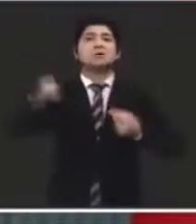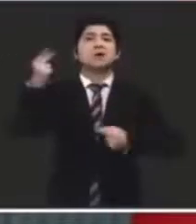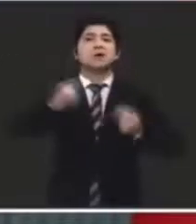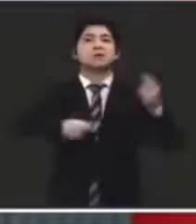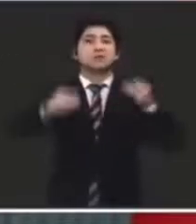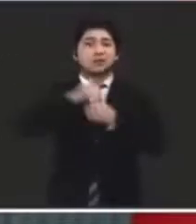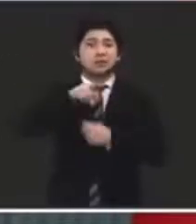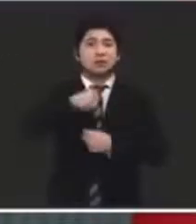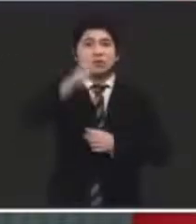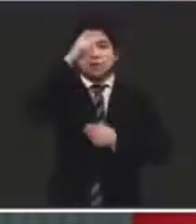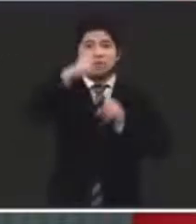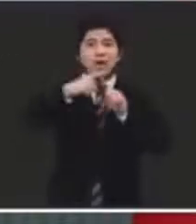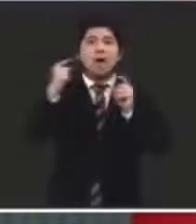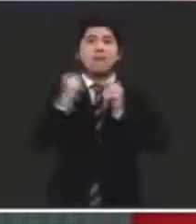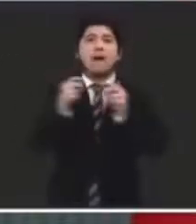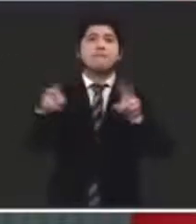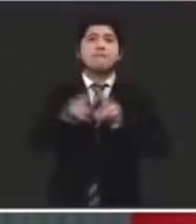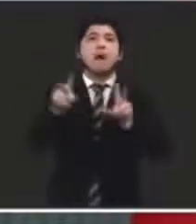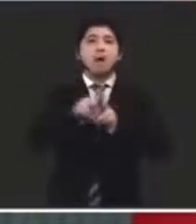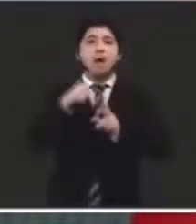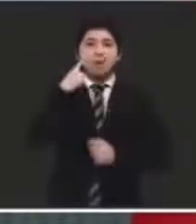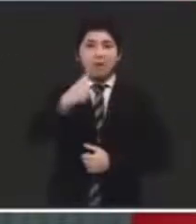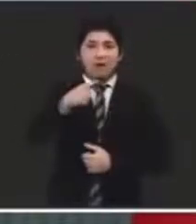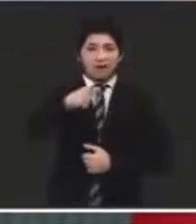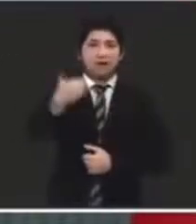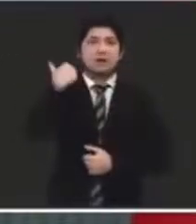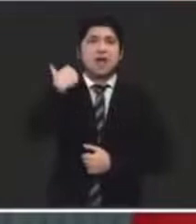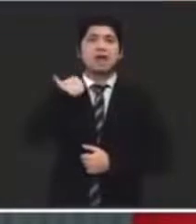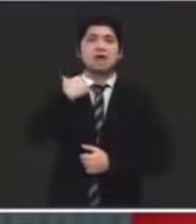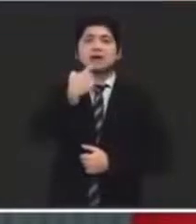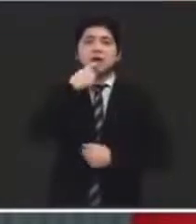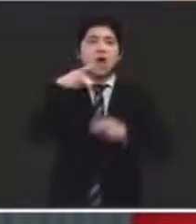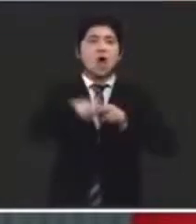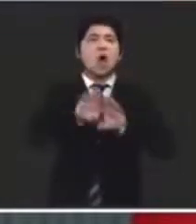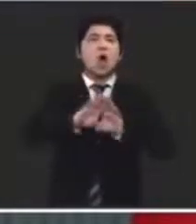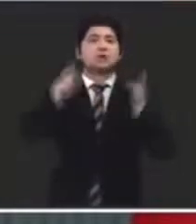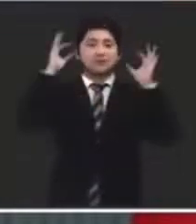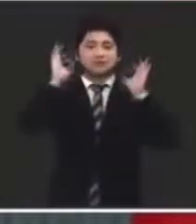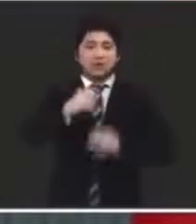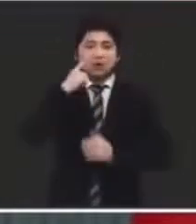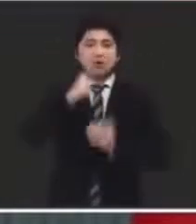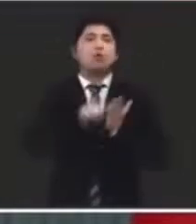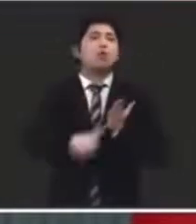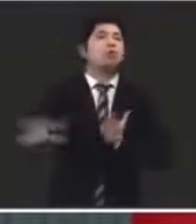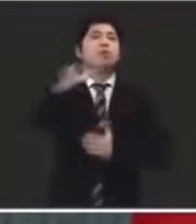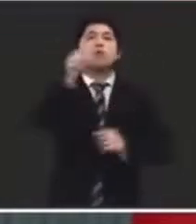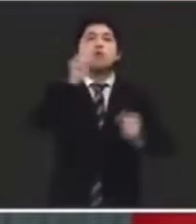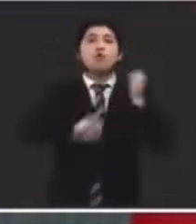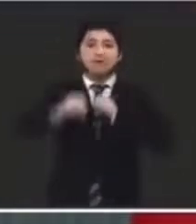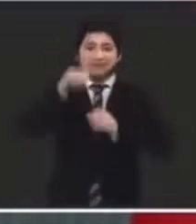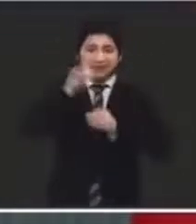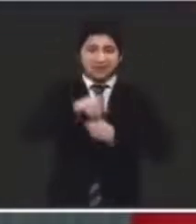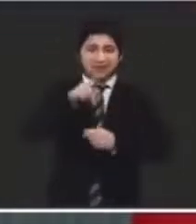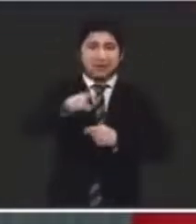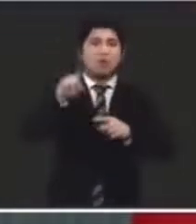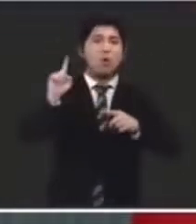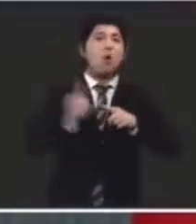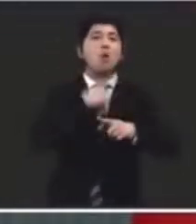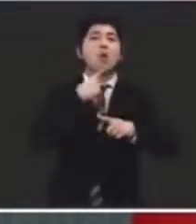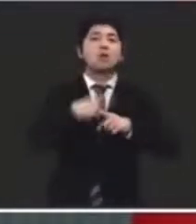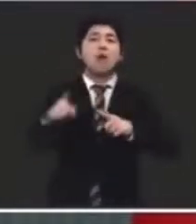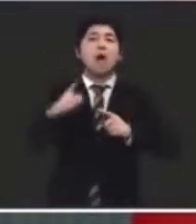Türkiye Büyük Millet Meclisi'nin yeni yasama yılı açılışından tüm üniversitelerimizin ortak